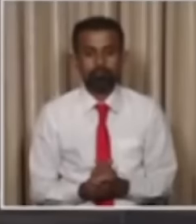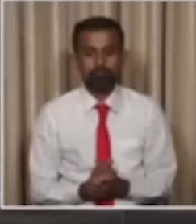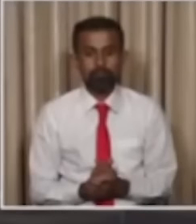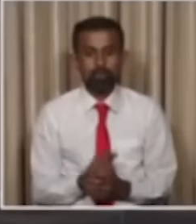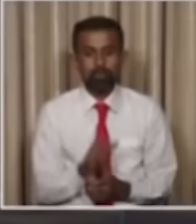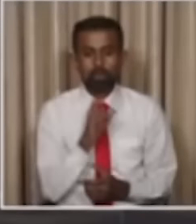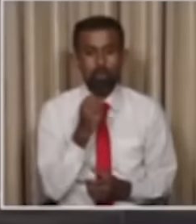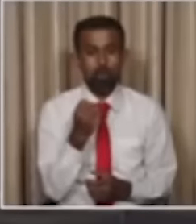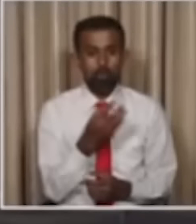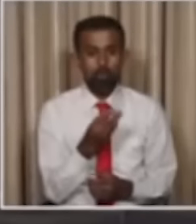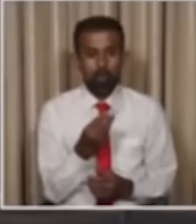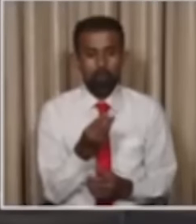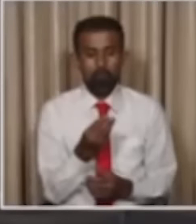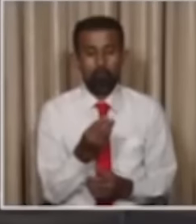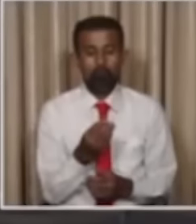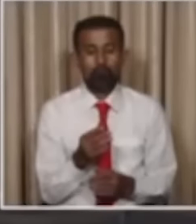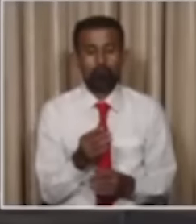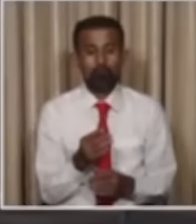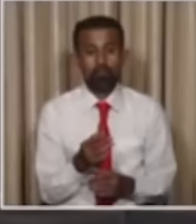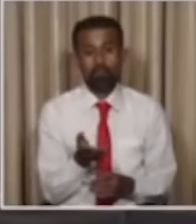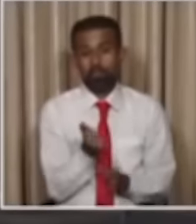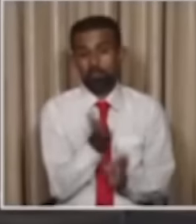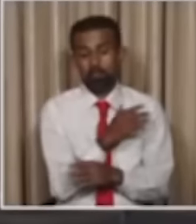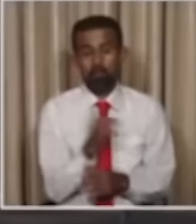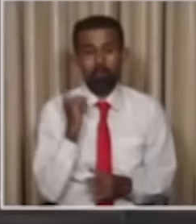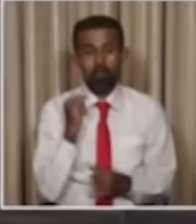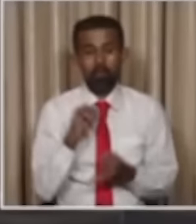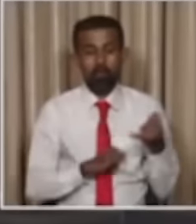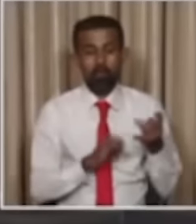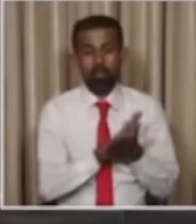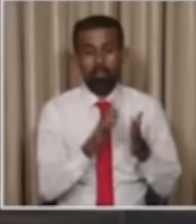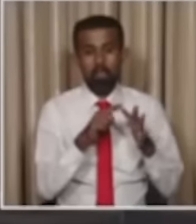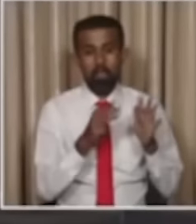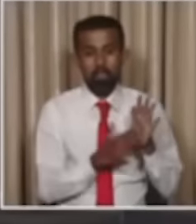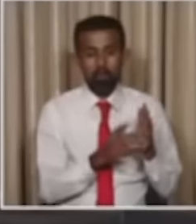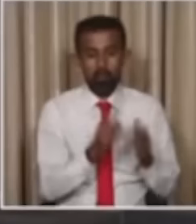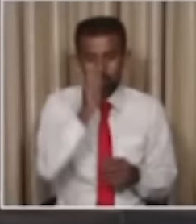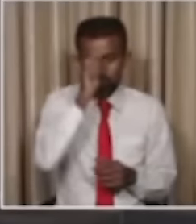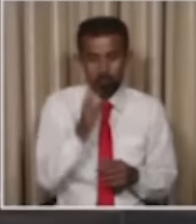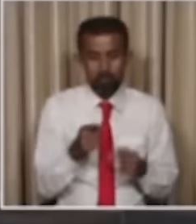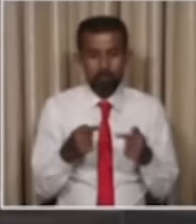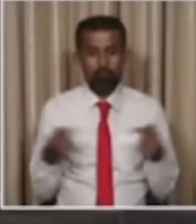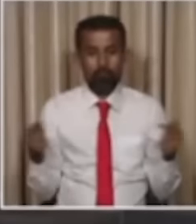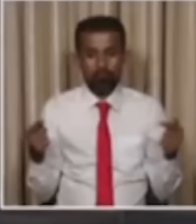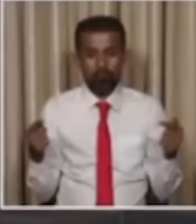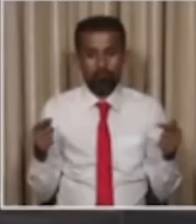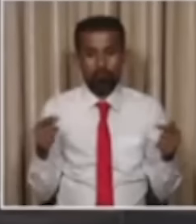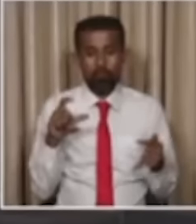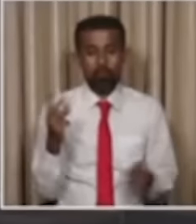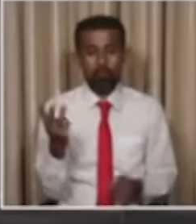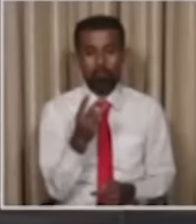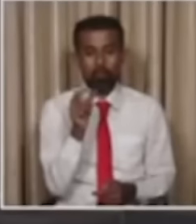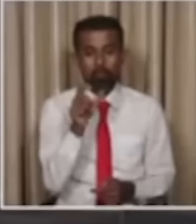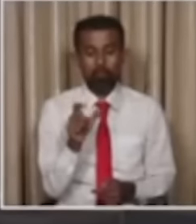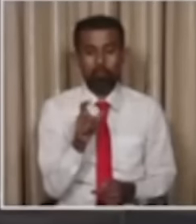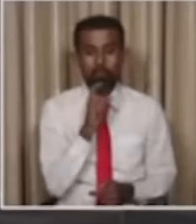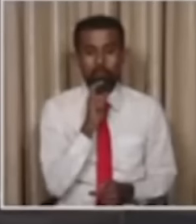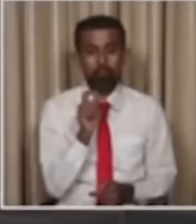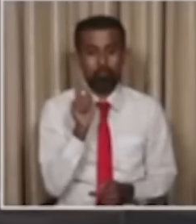නඩුව අංකයක් තියෙනවා යටතේ හා හිටපු ආරක්ෂක ලේකම් හේමසිරි ප්‍රනන්දු මහතාට විරුද්ධව කොළඹ ත්‍රිපුද්ගල